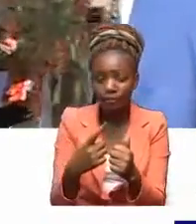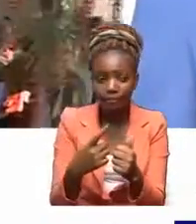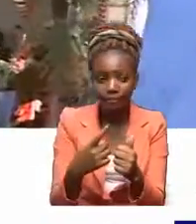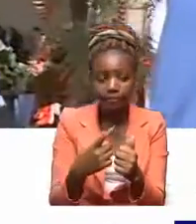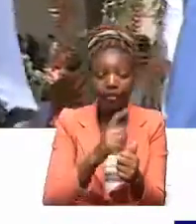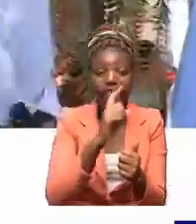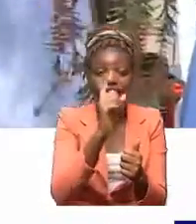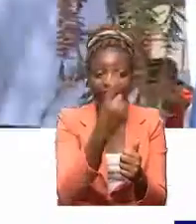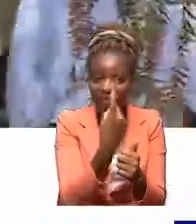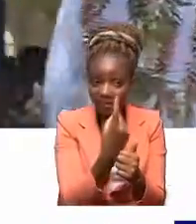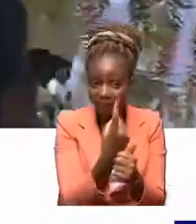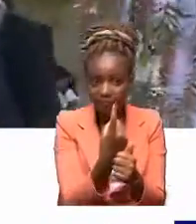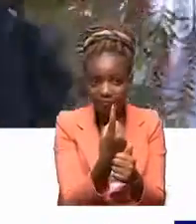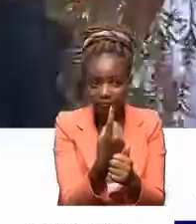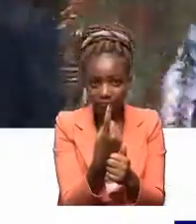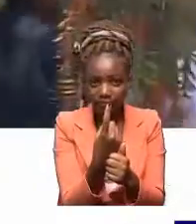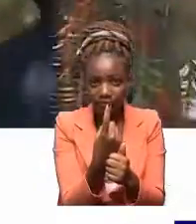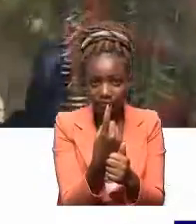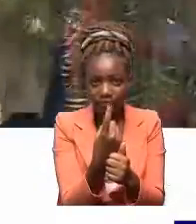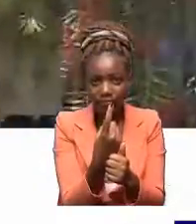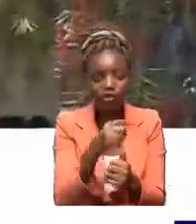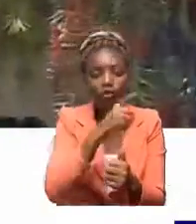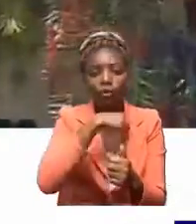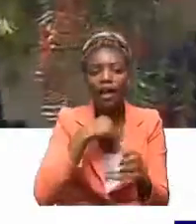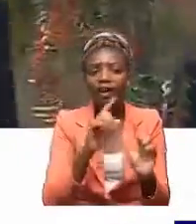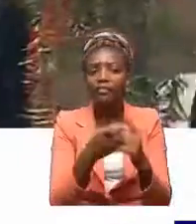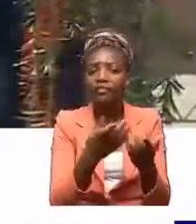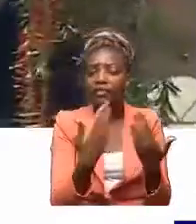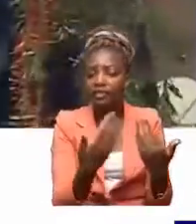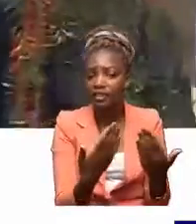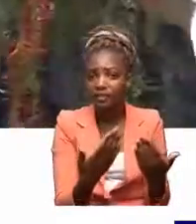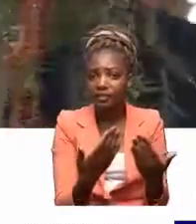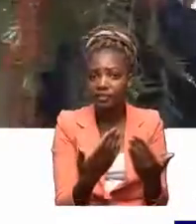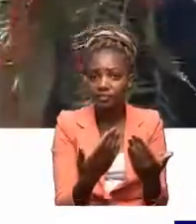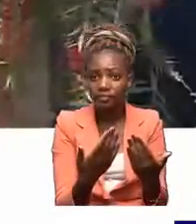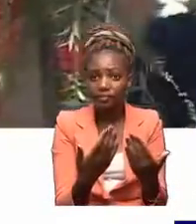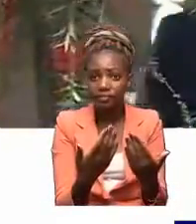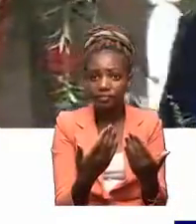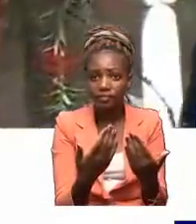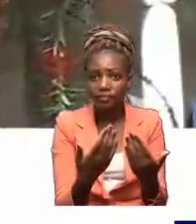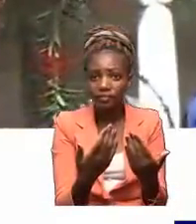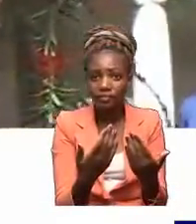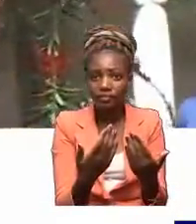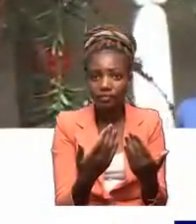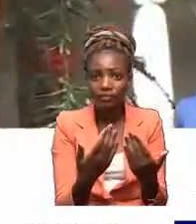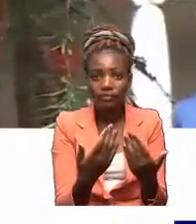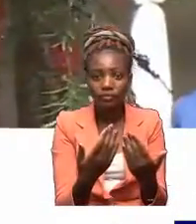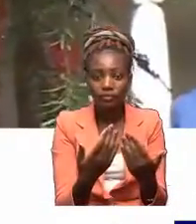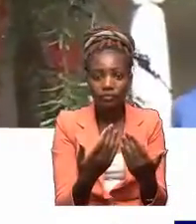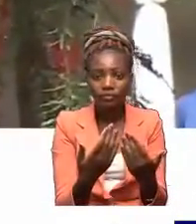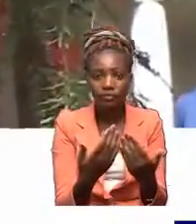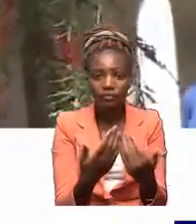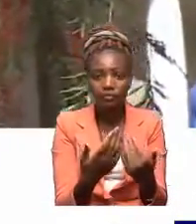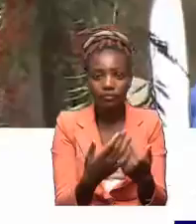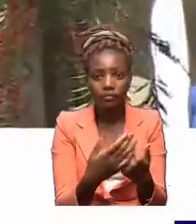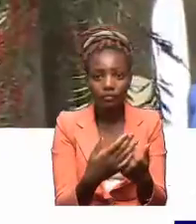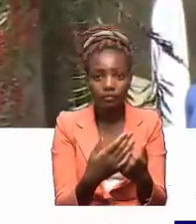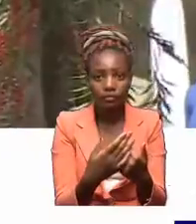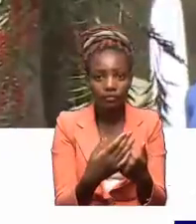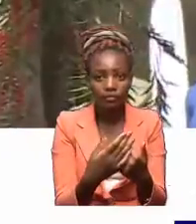First of all, kuna mambo kadhaa. Ukianza kuzungumzia mambo ya mzee wetu ambaye ametuacha, mzee Moi,